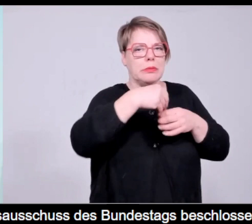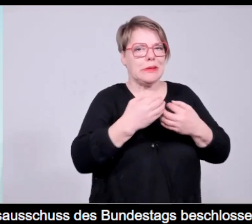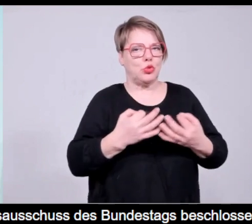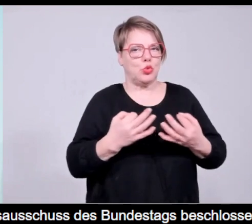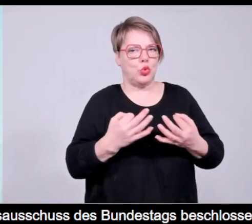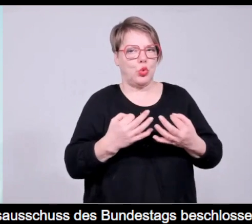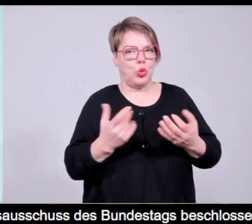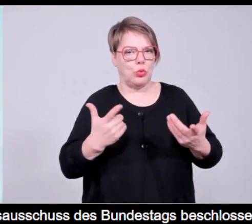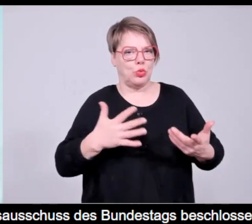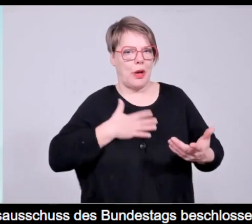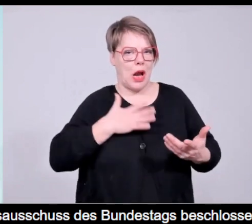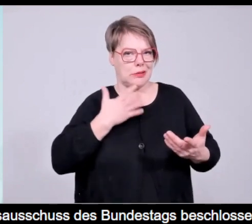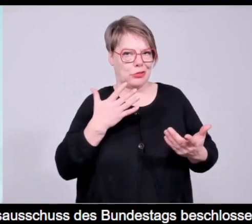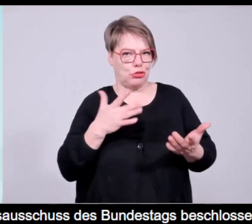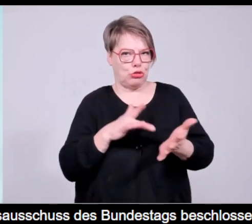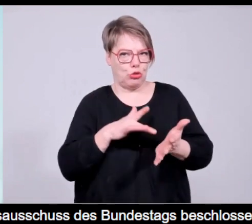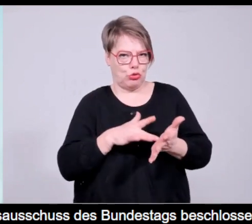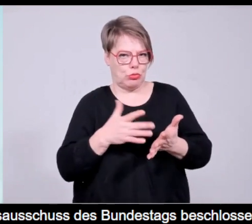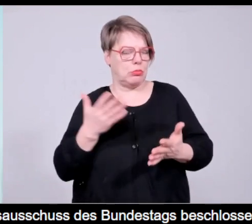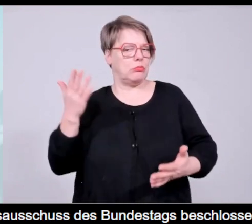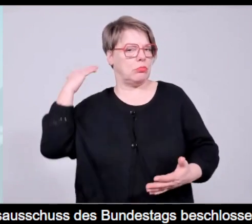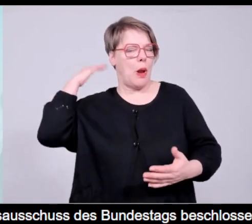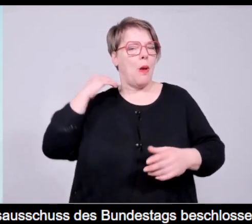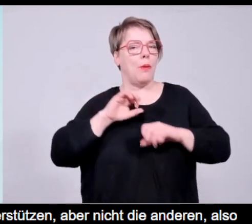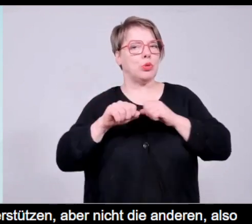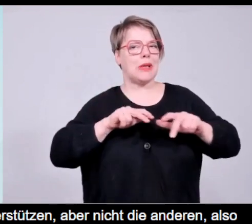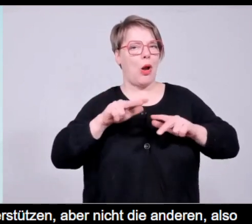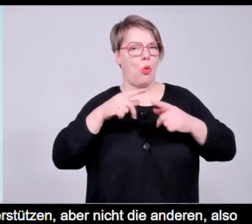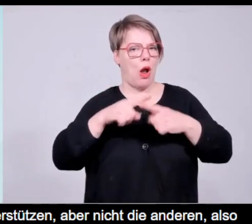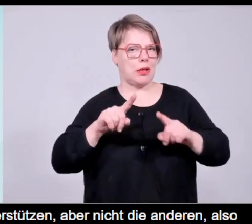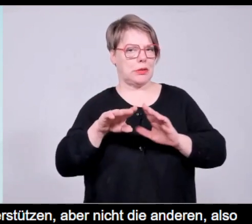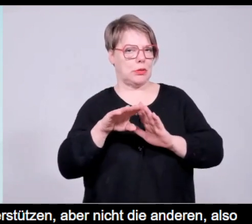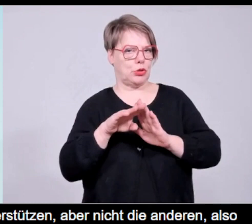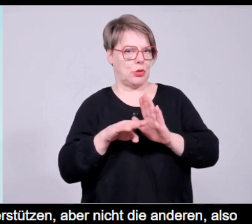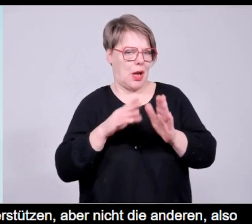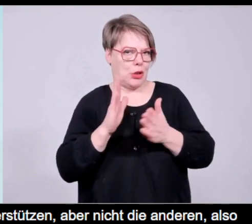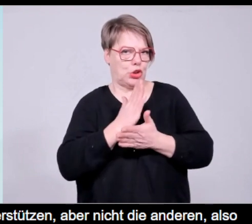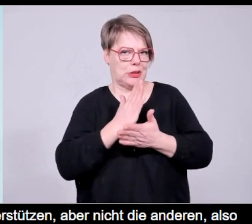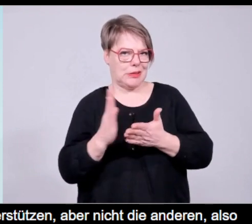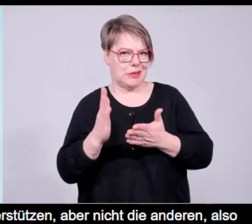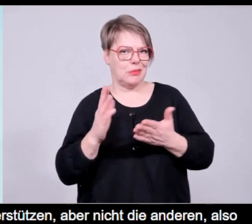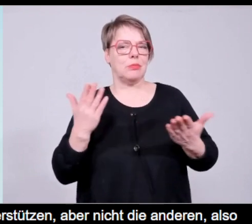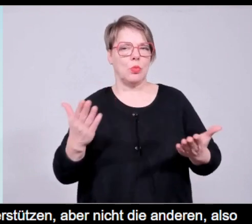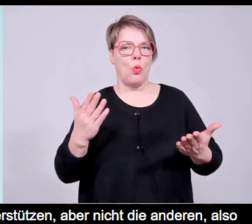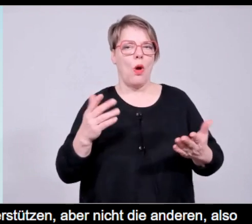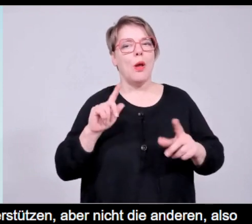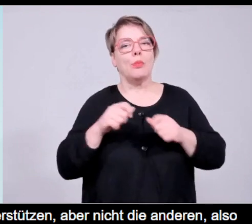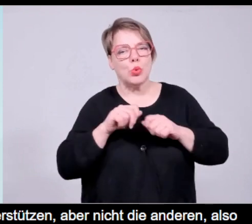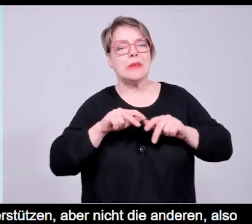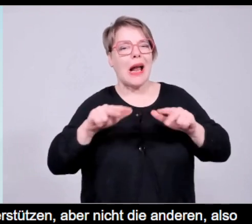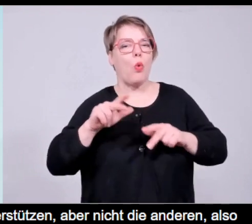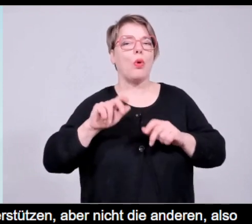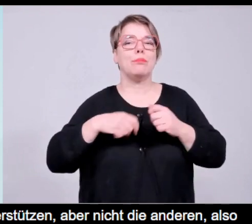was ich deshalb erstaunlich finde, weil offenbar der Bundesregierung insoweit die parlamentarische Mehrheit für eine ganz zentrale